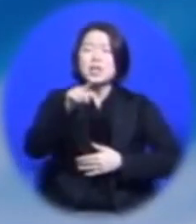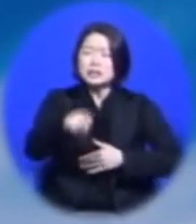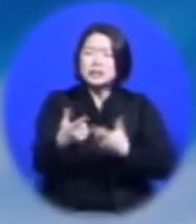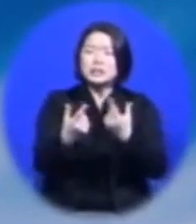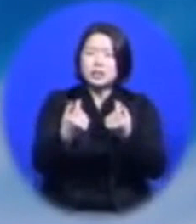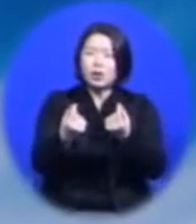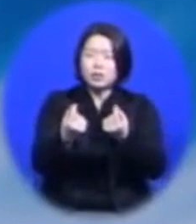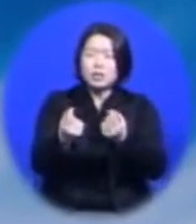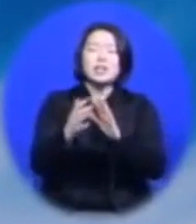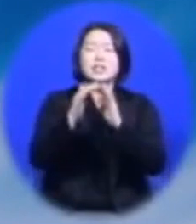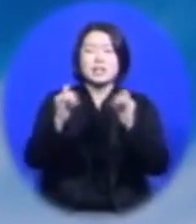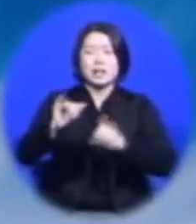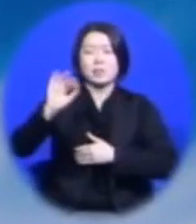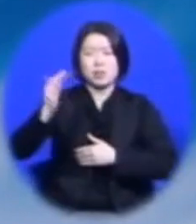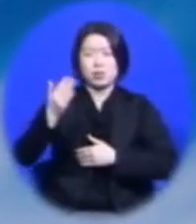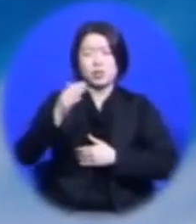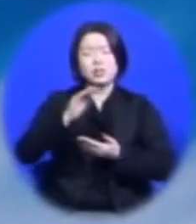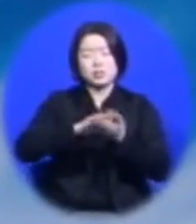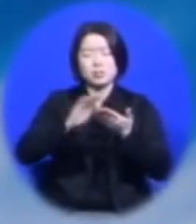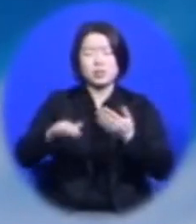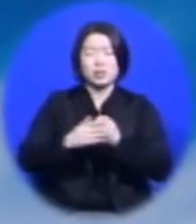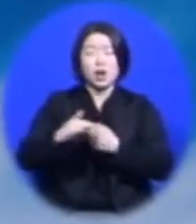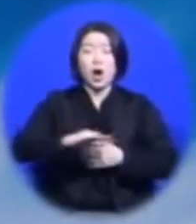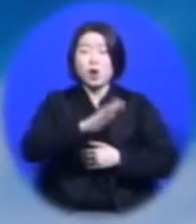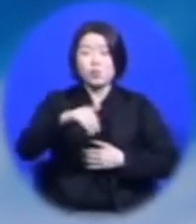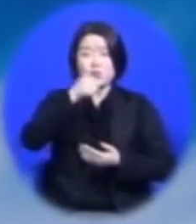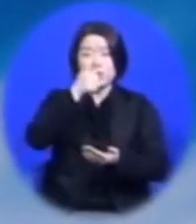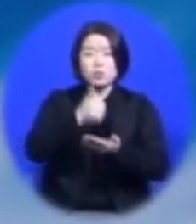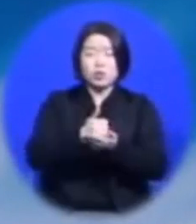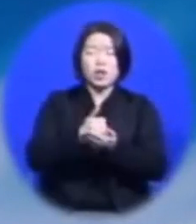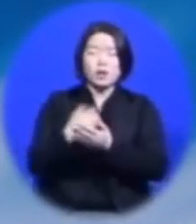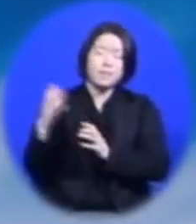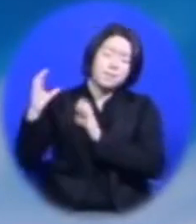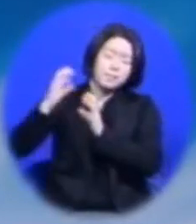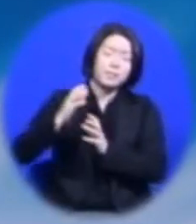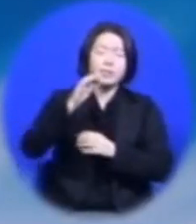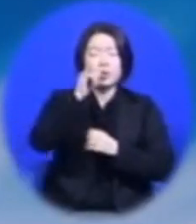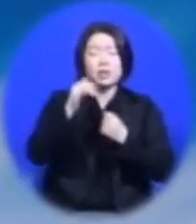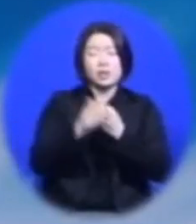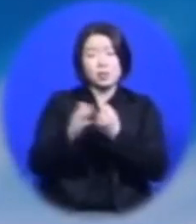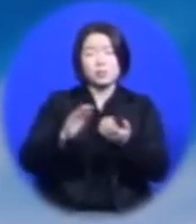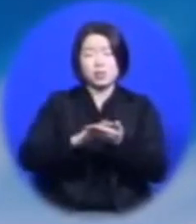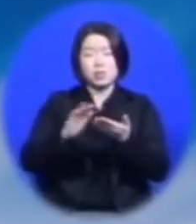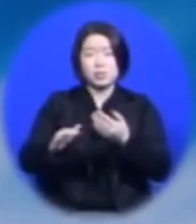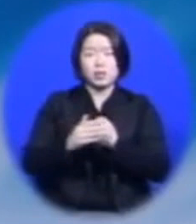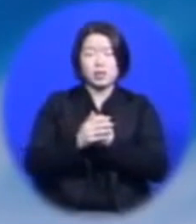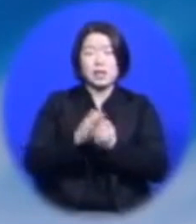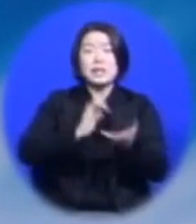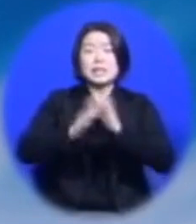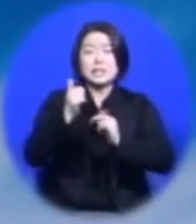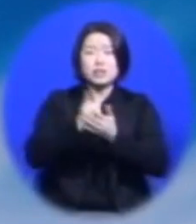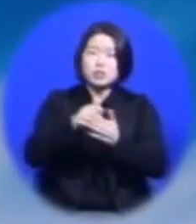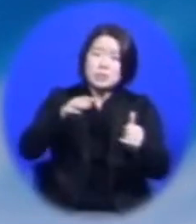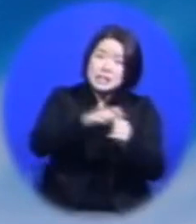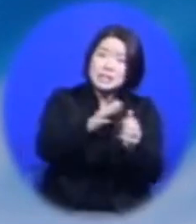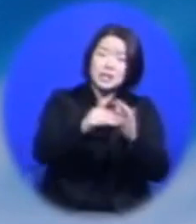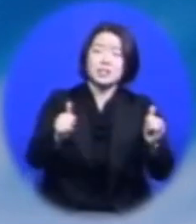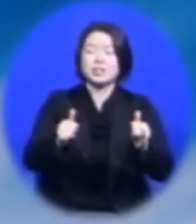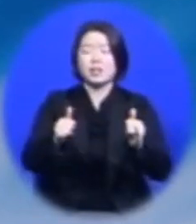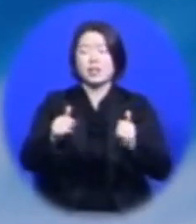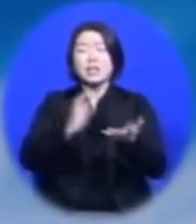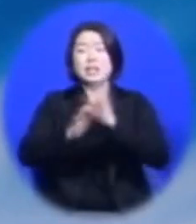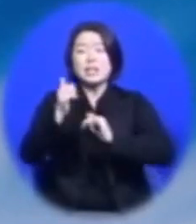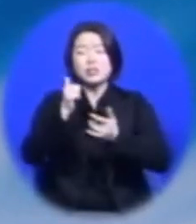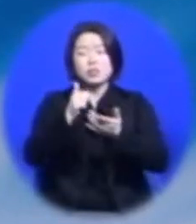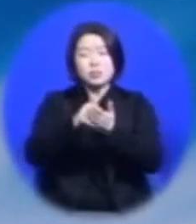사람이 된 거예요. 우리의 죄를 짊어지셨다는 말. 예수님이 살인자고 예수님이 강간한